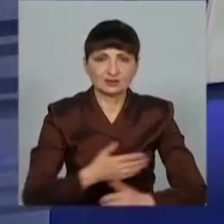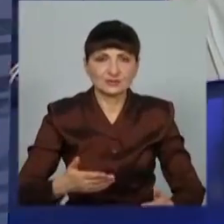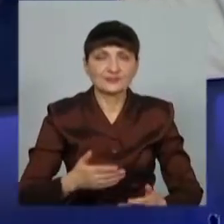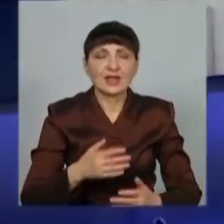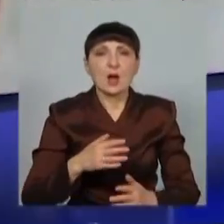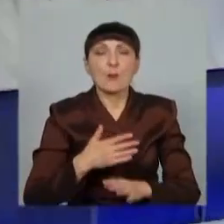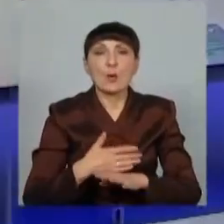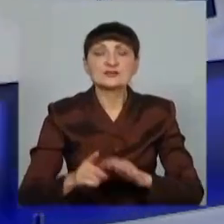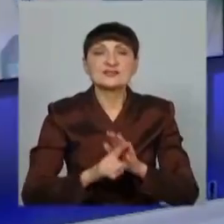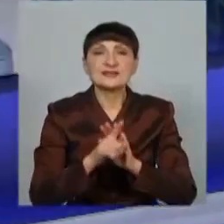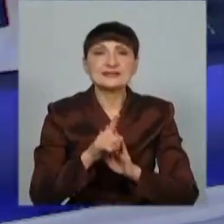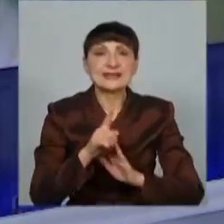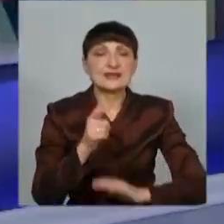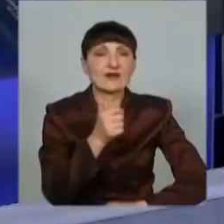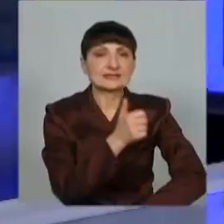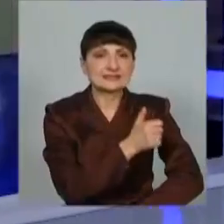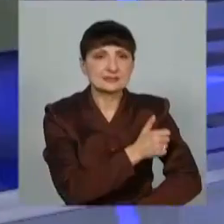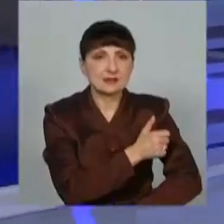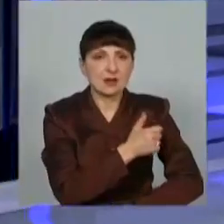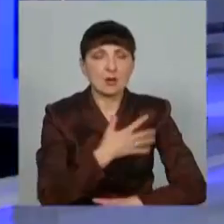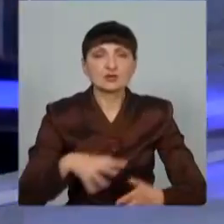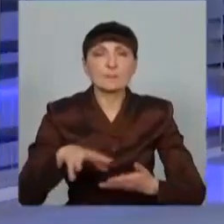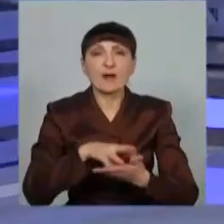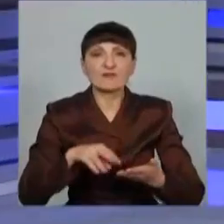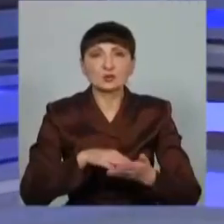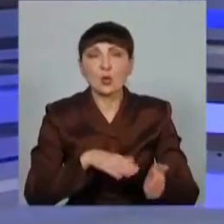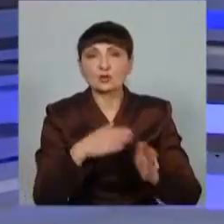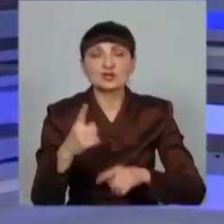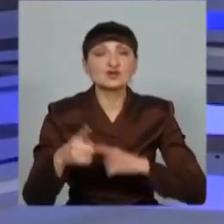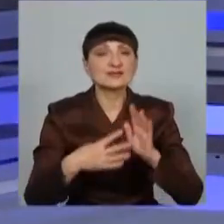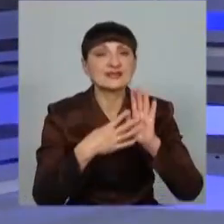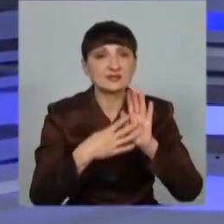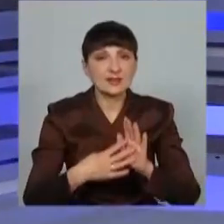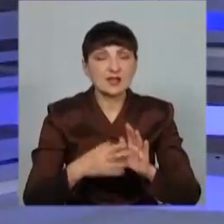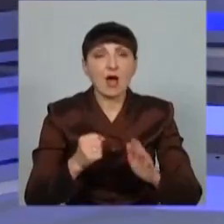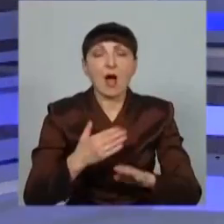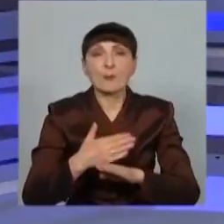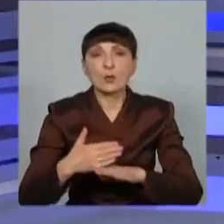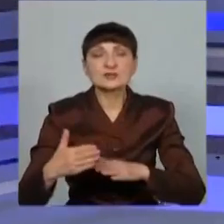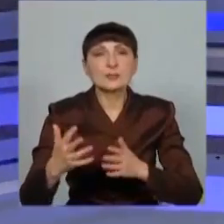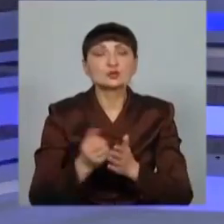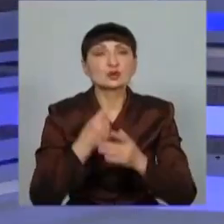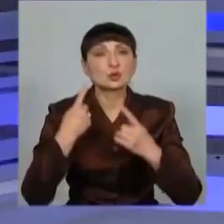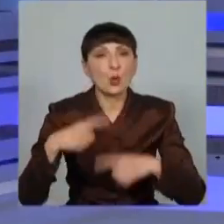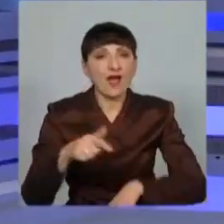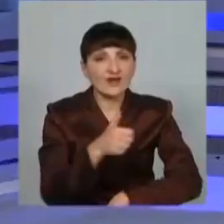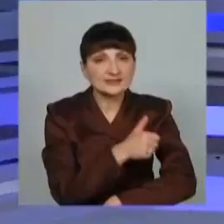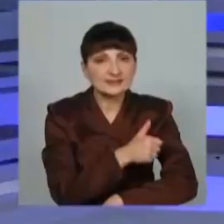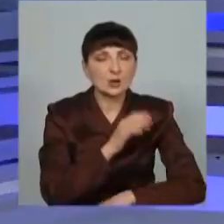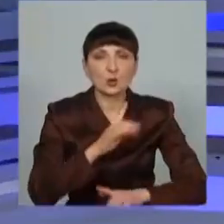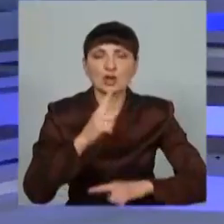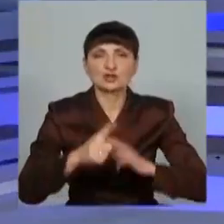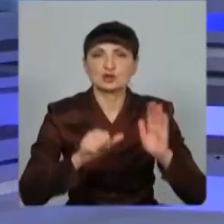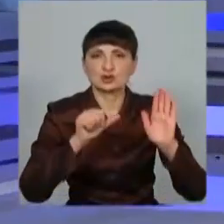Отметим, после введения векторных вакцин ревакцинация проводится через 9 месяцев, а после получения инактивированных вакцин – через